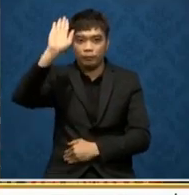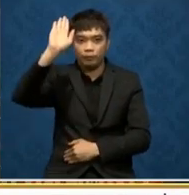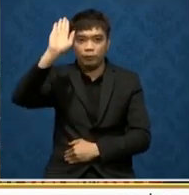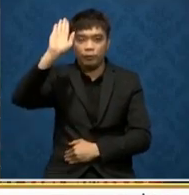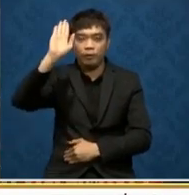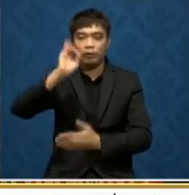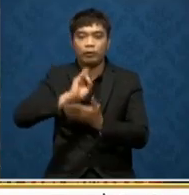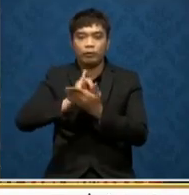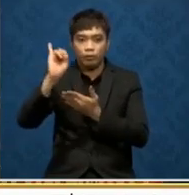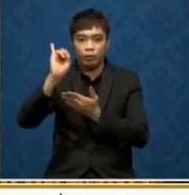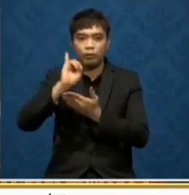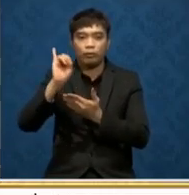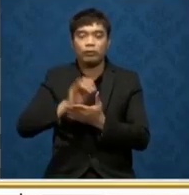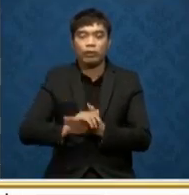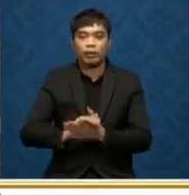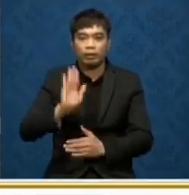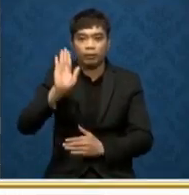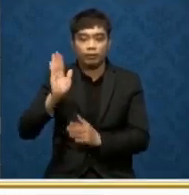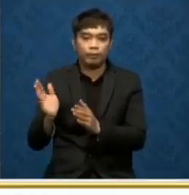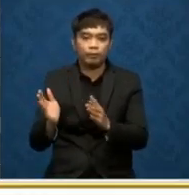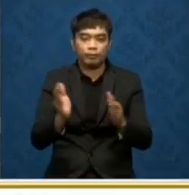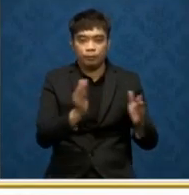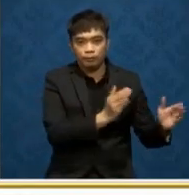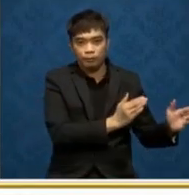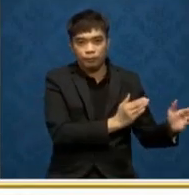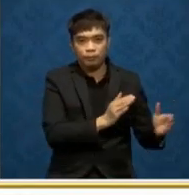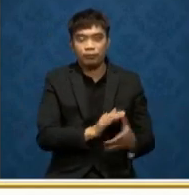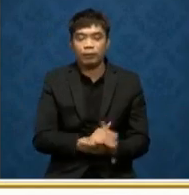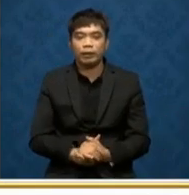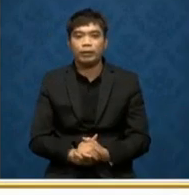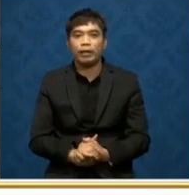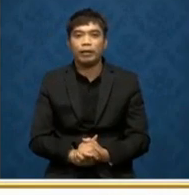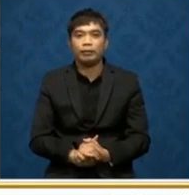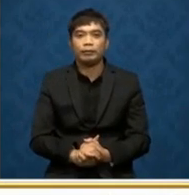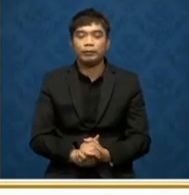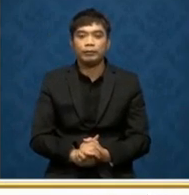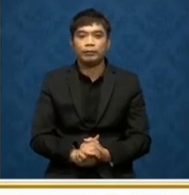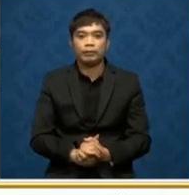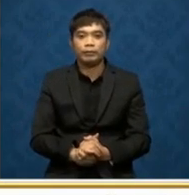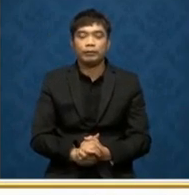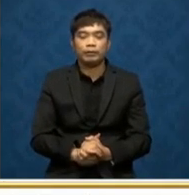ครับมีผู้รับรองถูกต้องนะครับต่อไปพรรคประชาชาติครับ1ท่านครับ